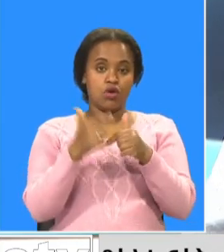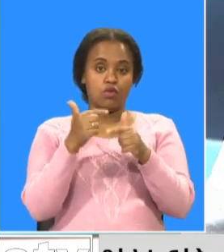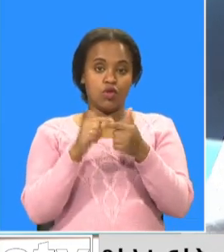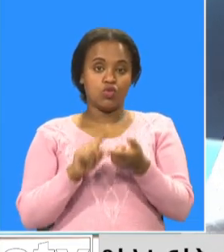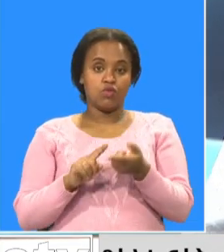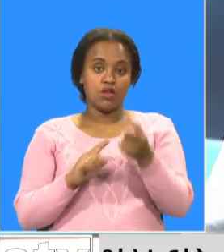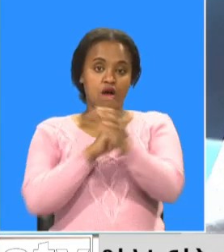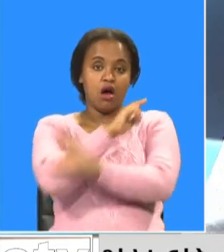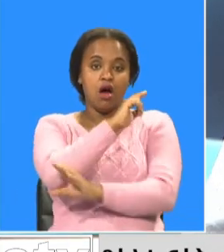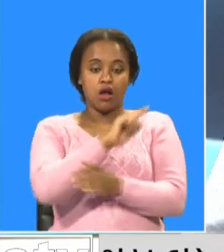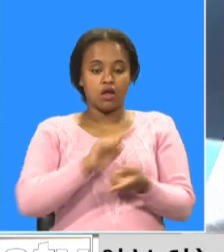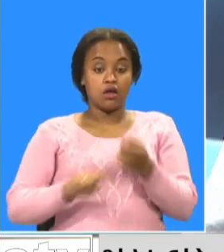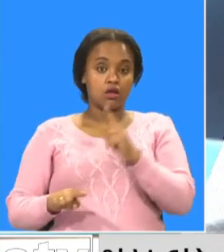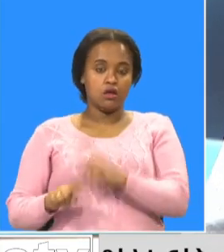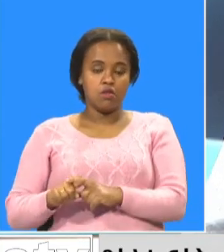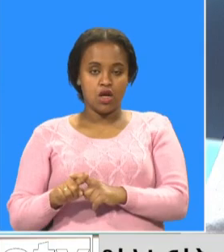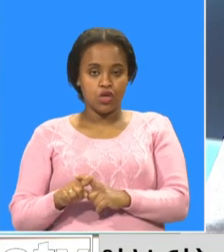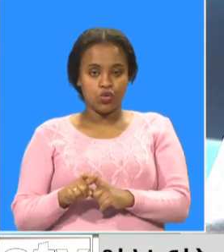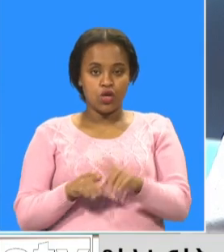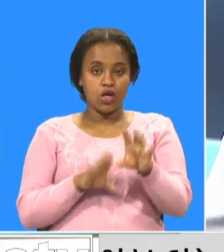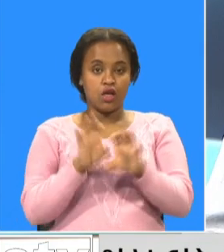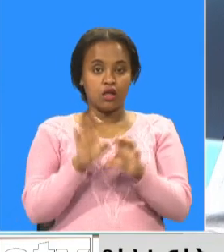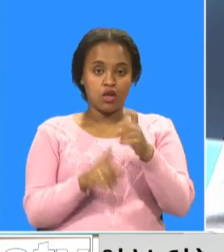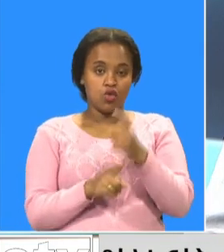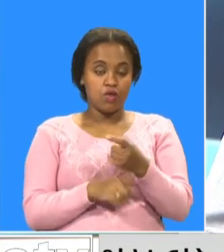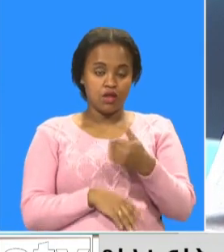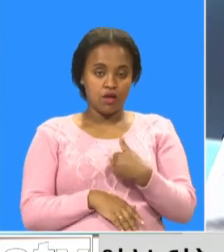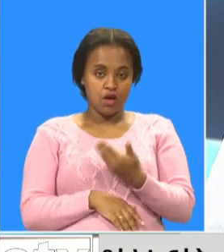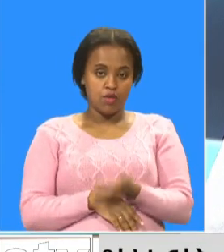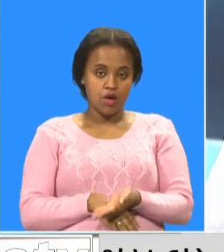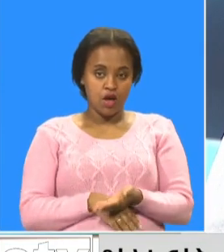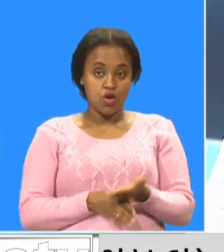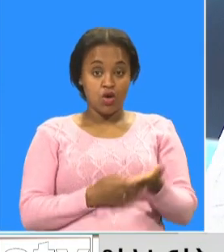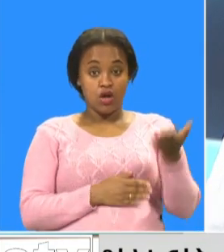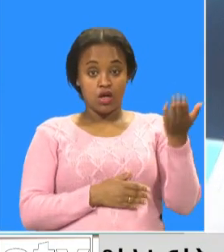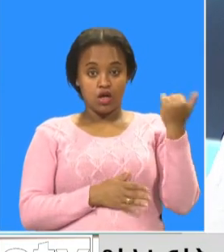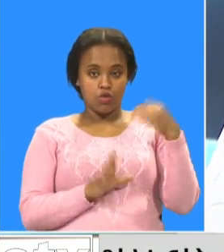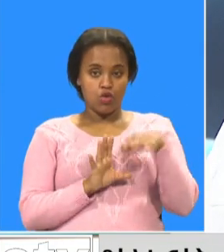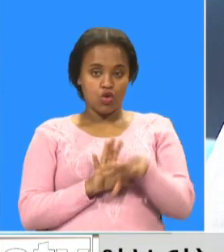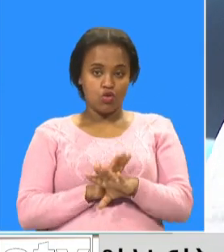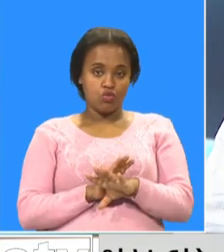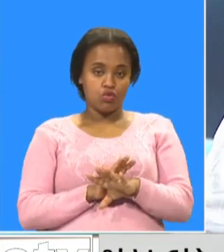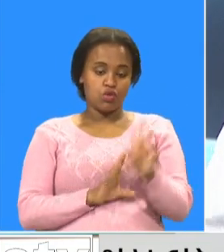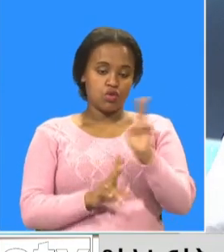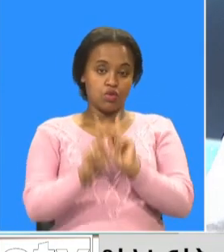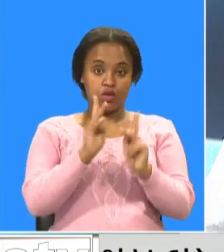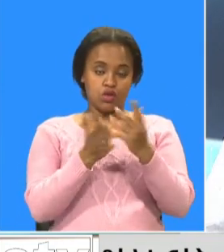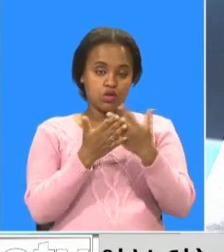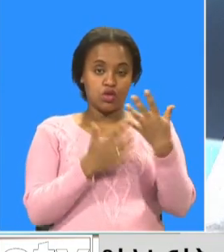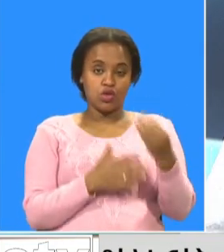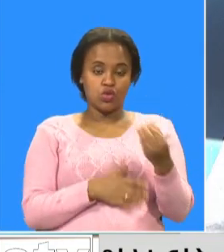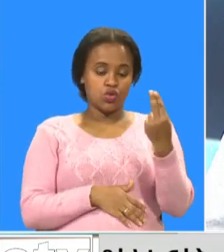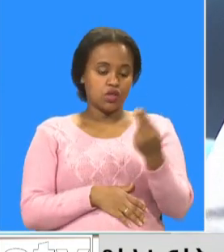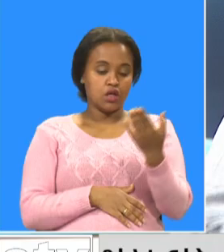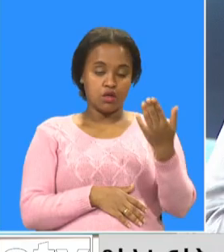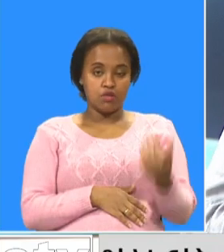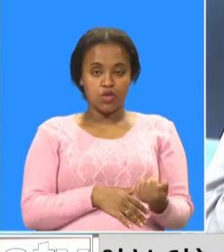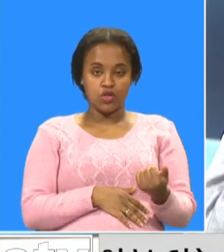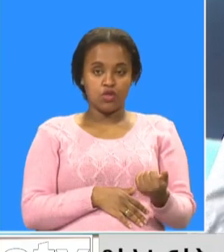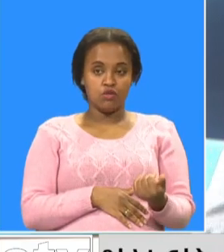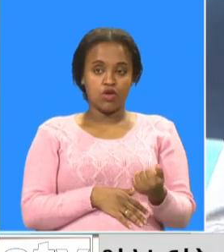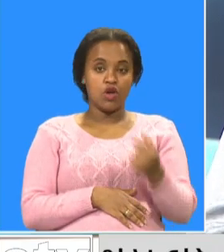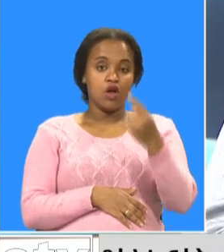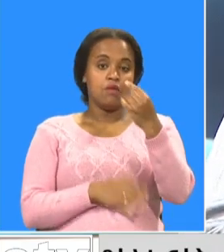ሀገር እንዲመለሱ የተደረገበት አግባብ ነው ያለው። ነገር ግን ቀድሞ የገቡት ህብረሰቡ ገስቶ ሲጠቀምባቸው የነበረው